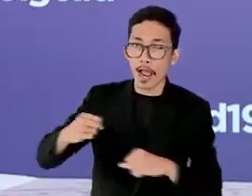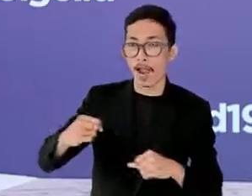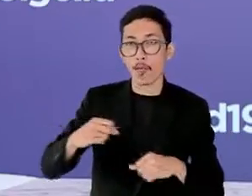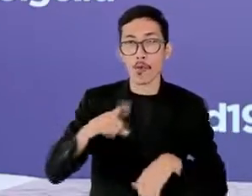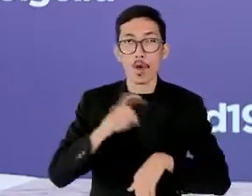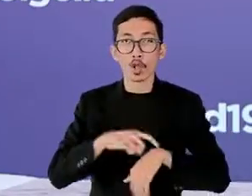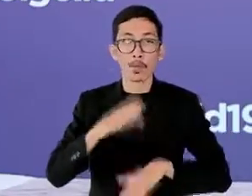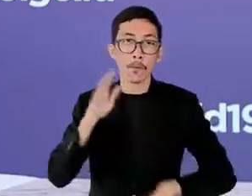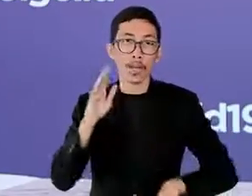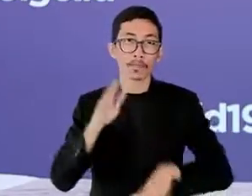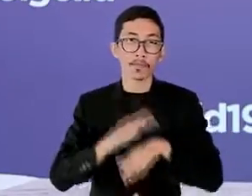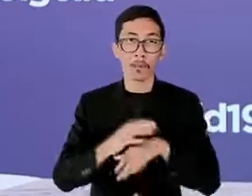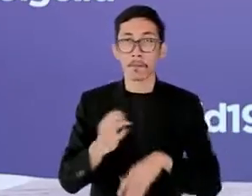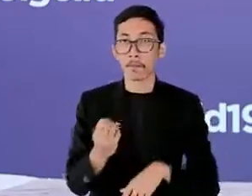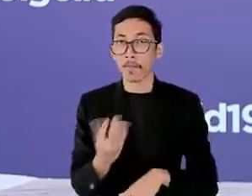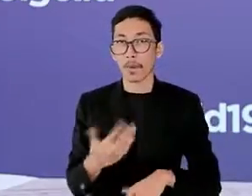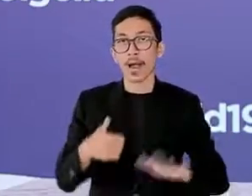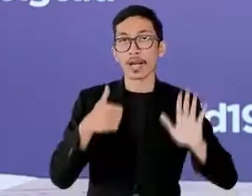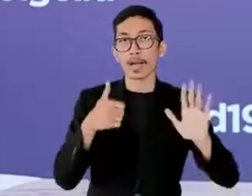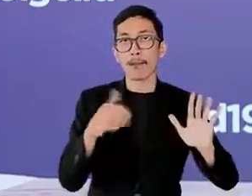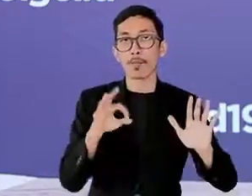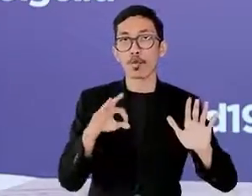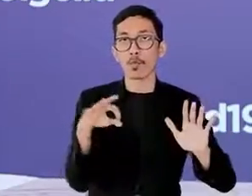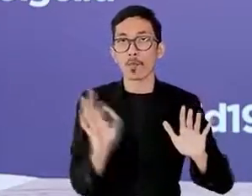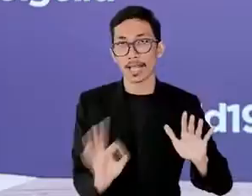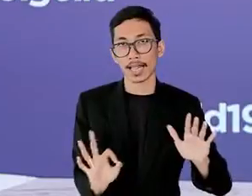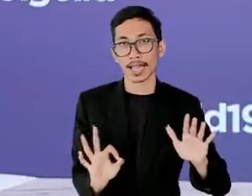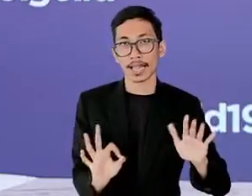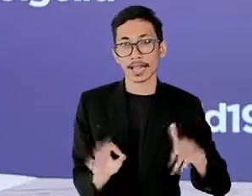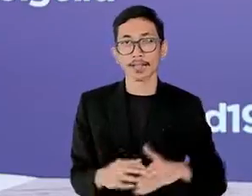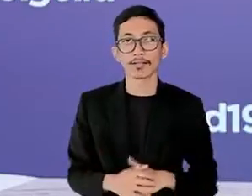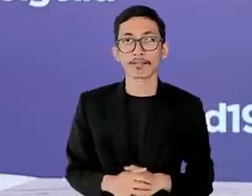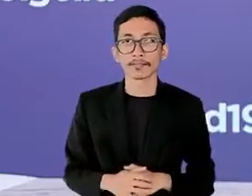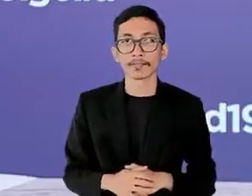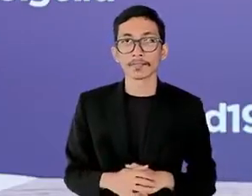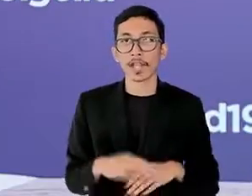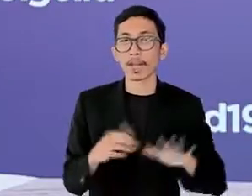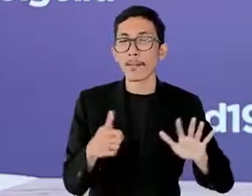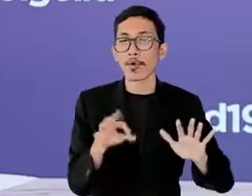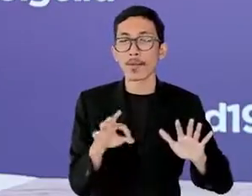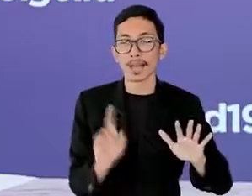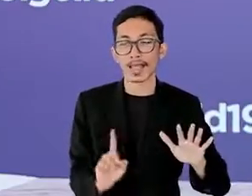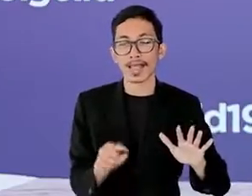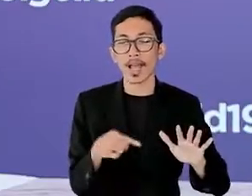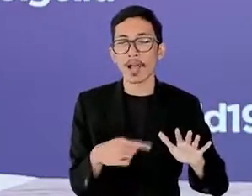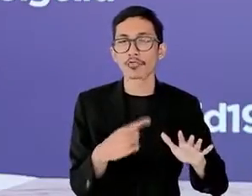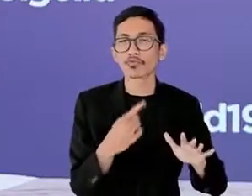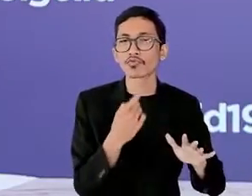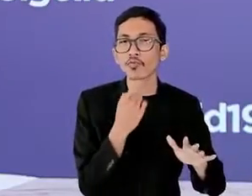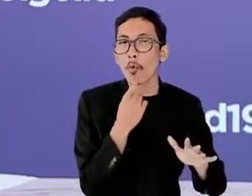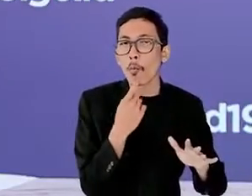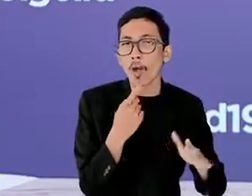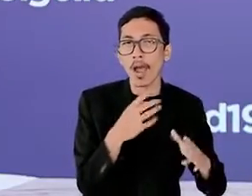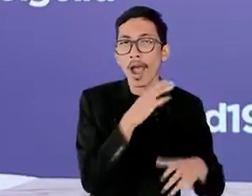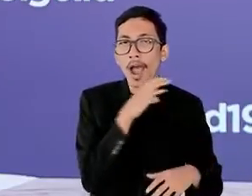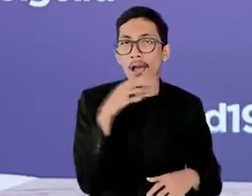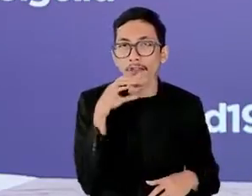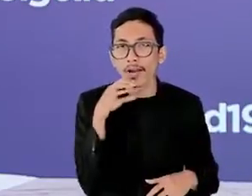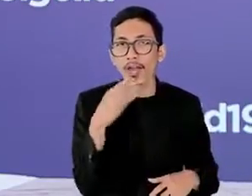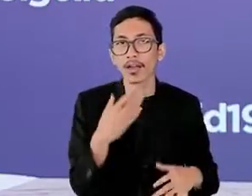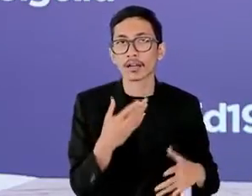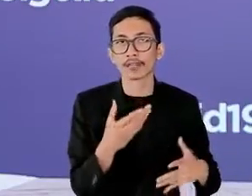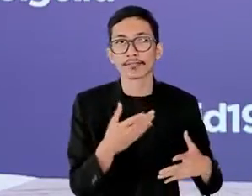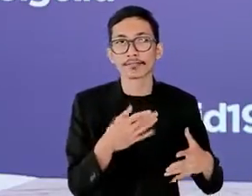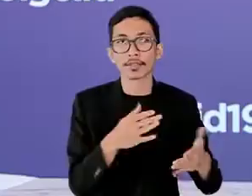maksimal 60menit pengaturan ujicoba broadcast pada resto dan Cafe tertutup kapasitas menjadi